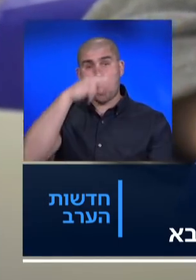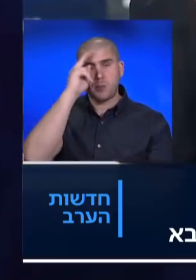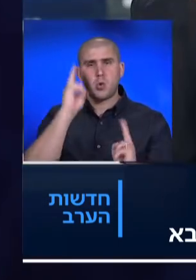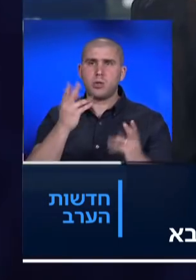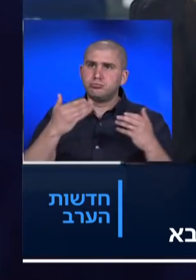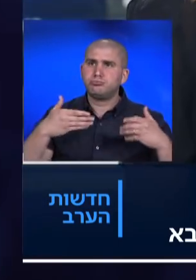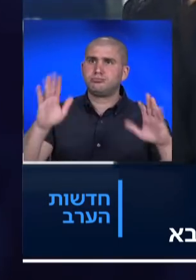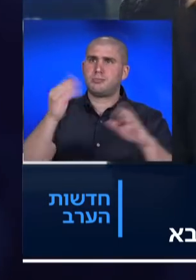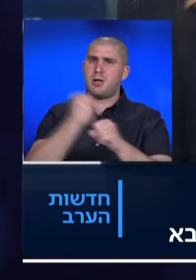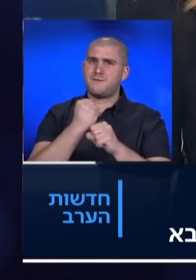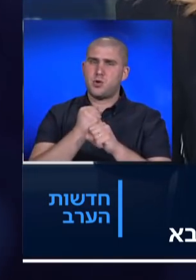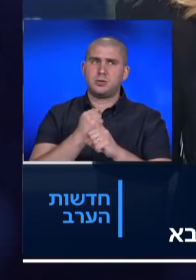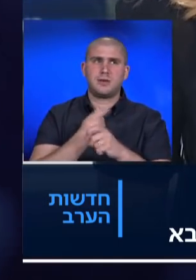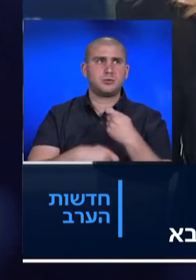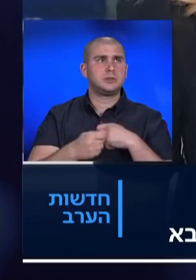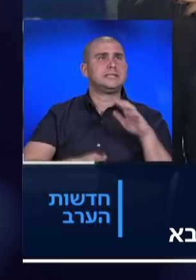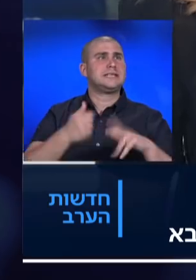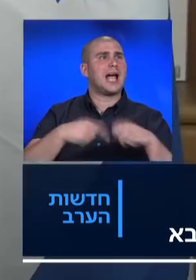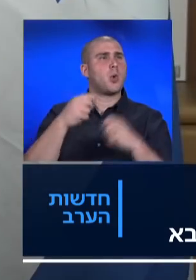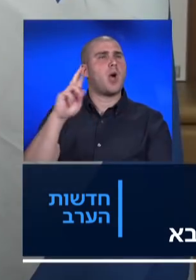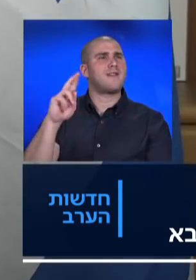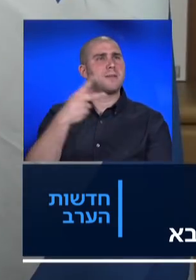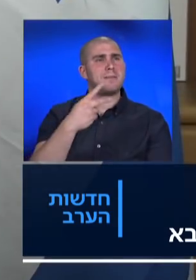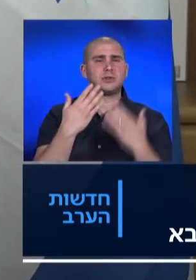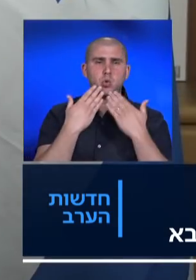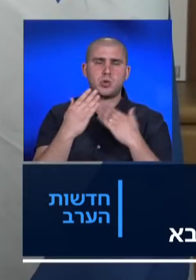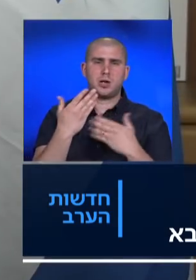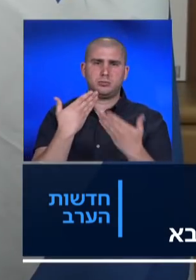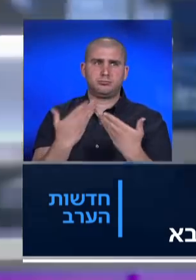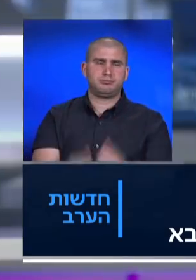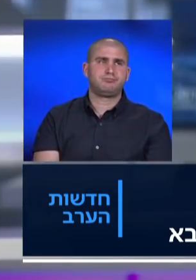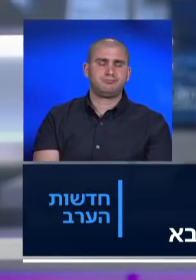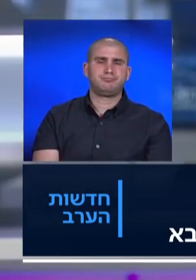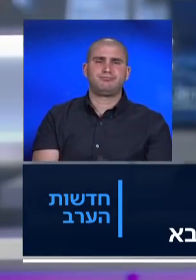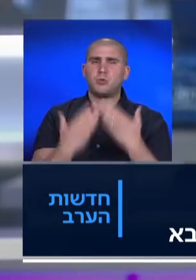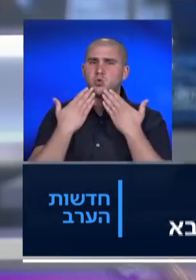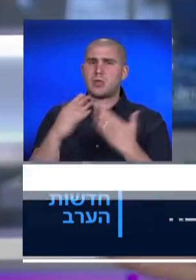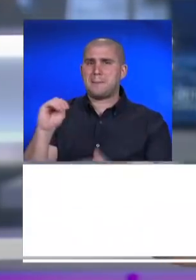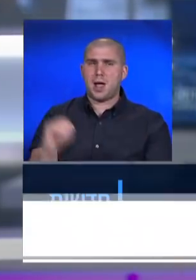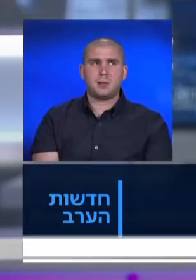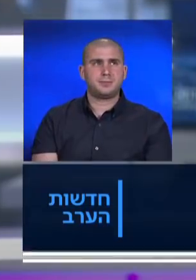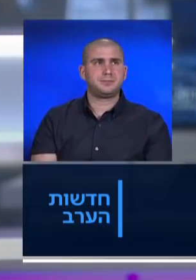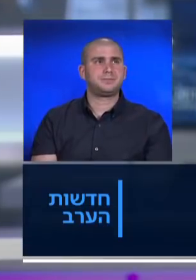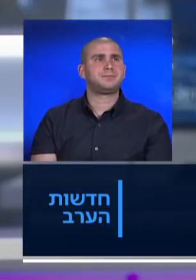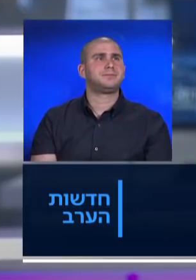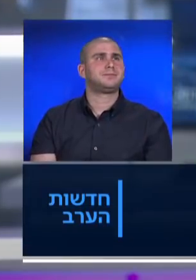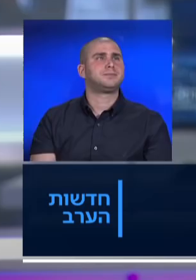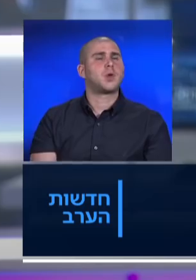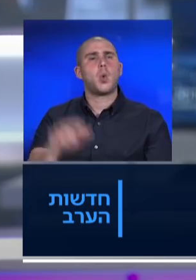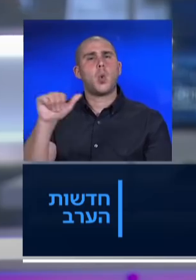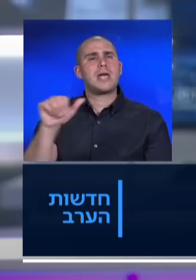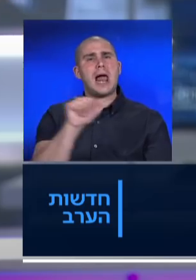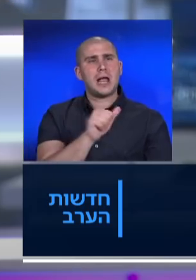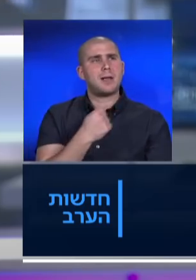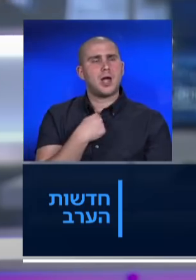שר החינוך רפי פרץ, תודה רבה לך שדיברת איתנו. תודה רבה, מיכל. אוריאל קיים, אנחנו באים אליך, שר